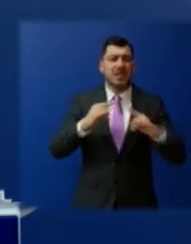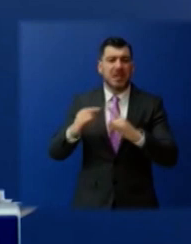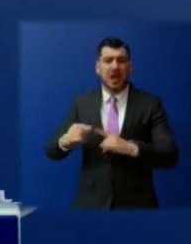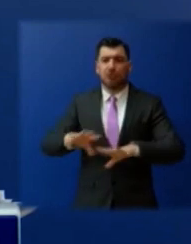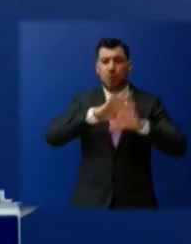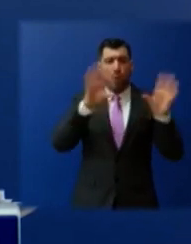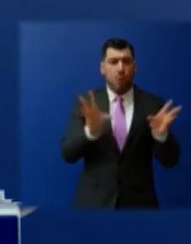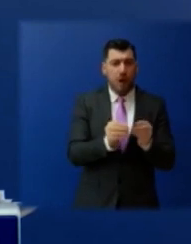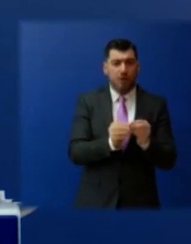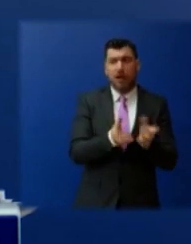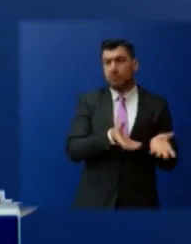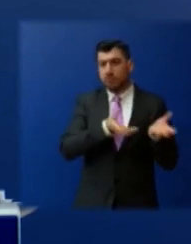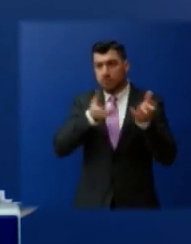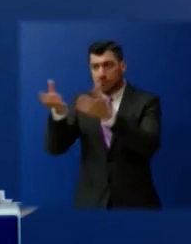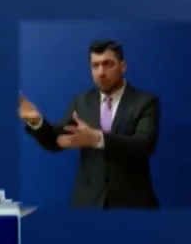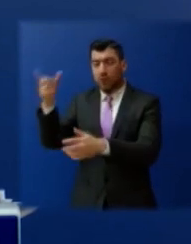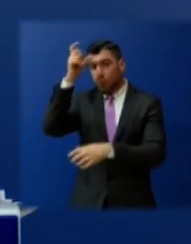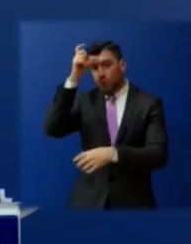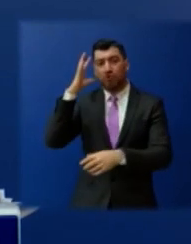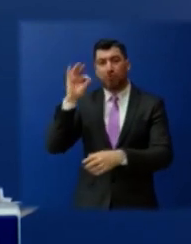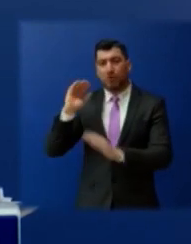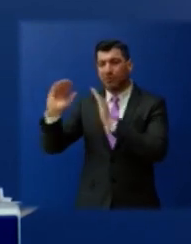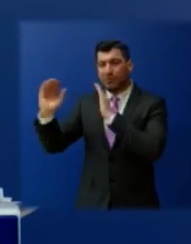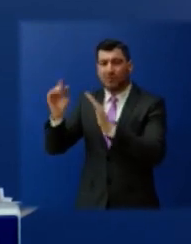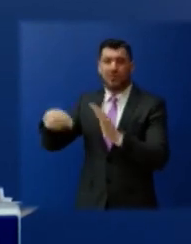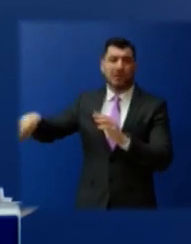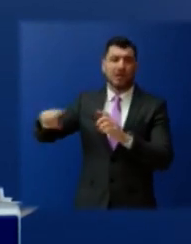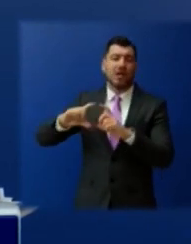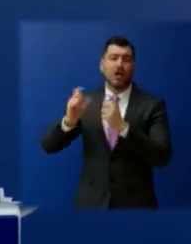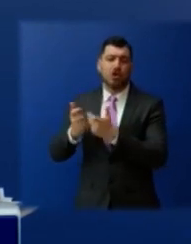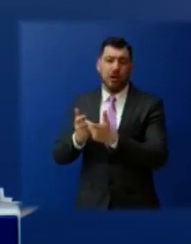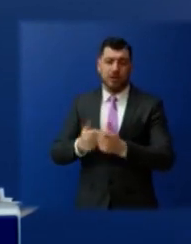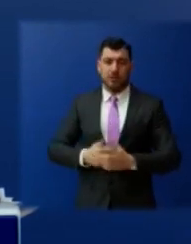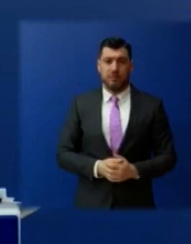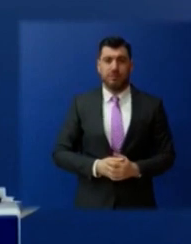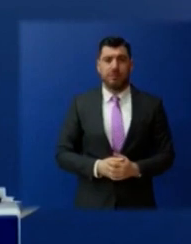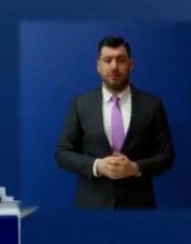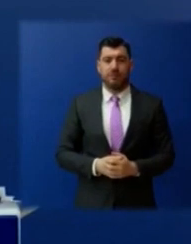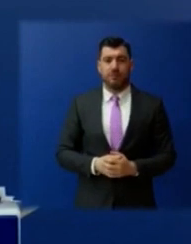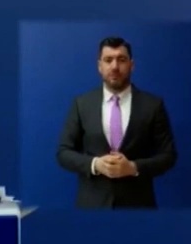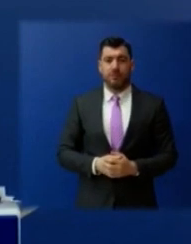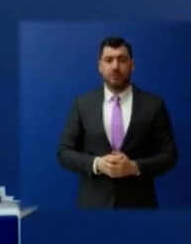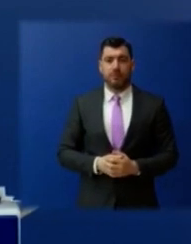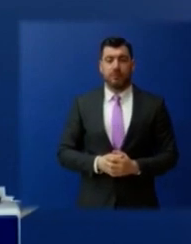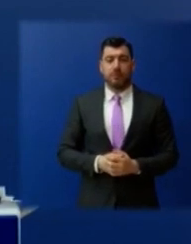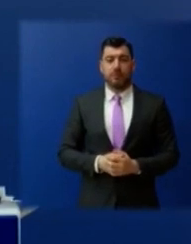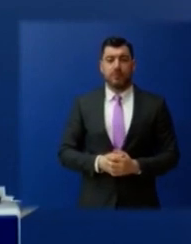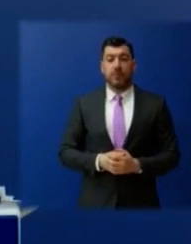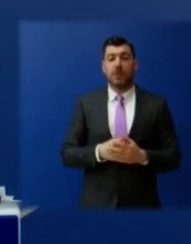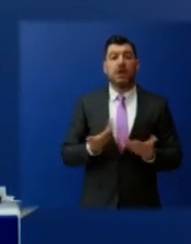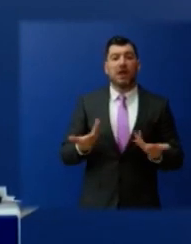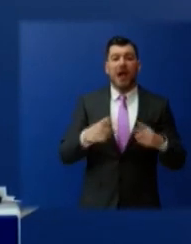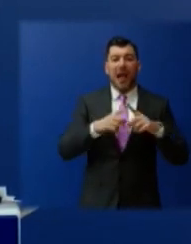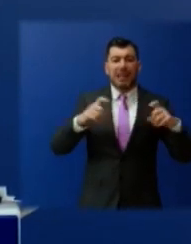να φιλοξενήσουν οικογένειες και φυσικά να μετακινηθούν σε διάφορα σημεία. Την αποστολή του πρώτου κύματος ανθρωπιστικής βοήθειας συνόδευσαν